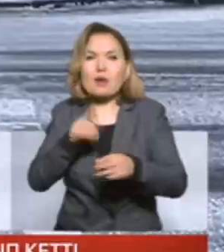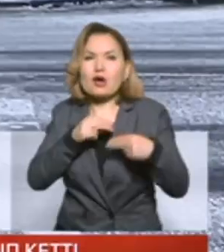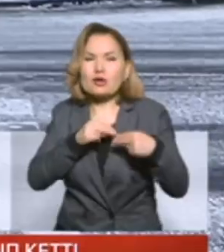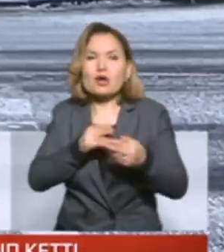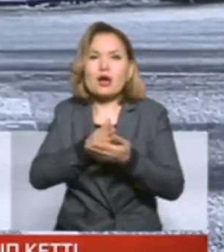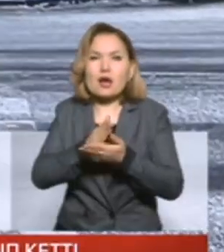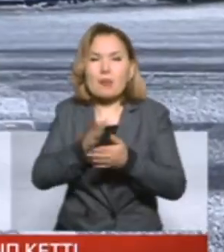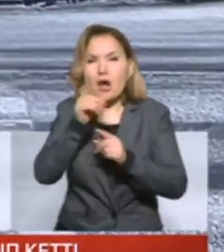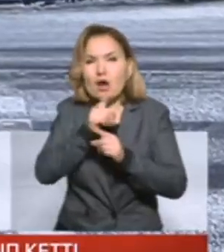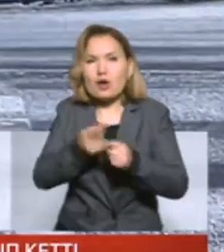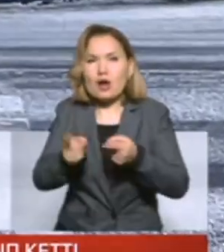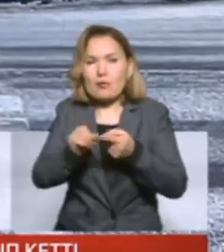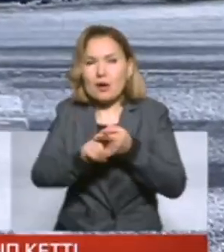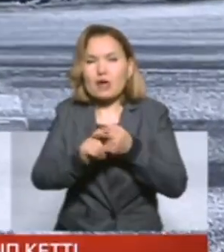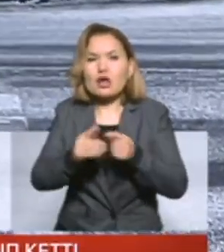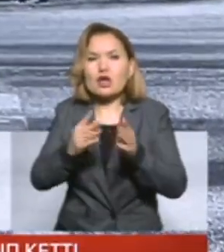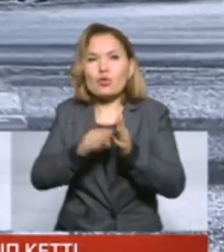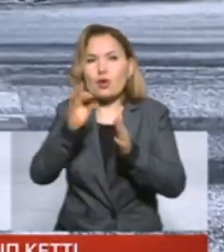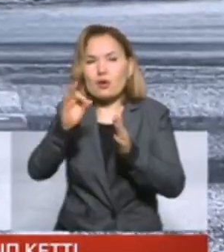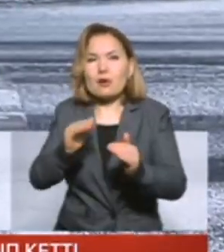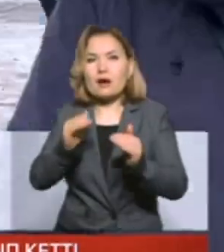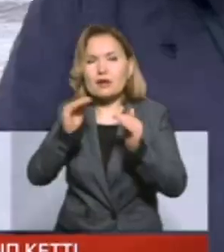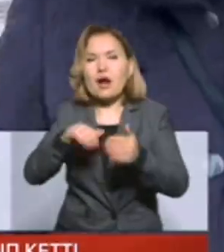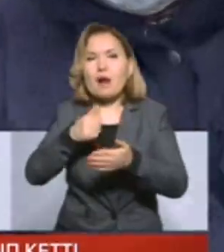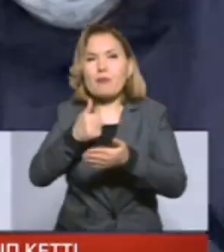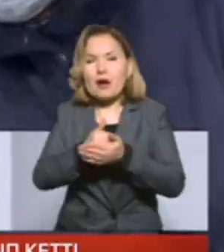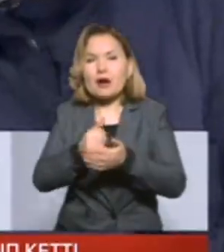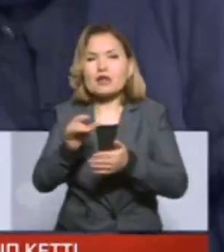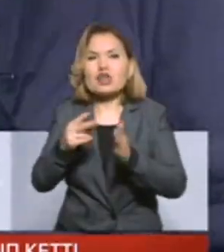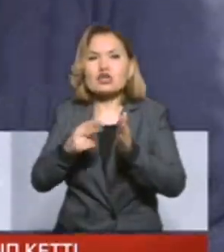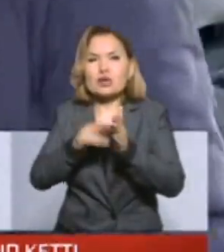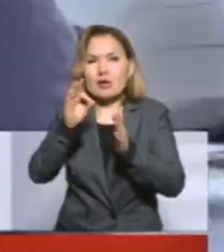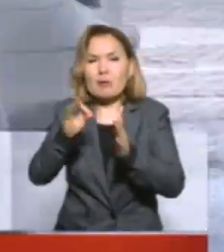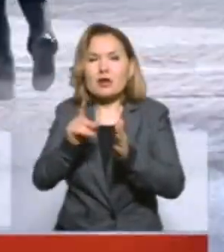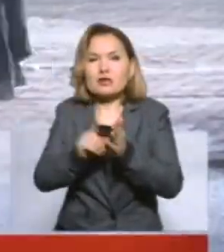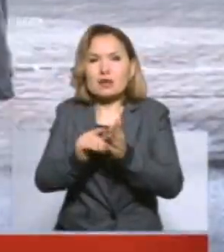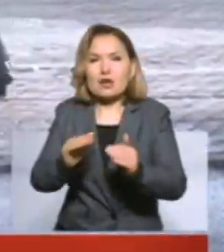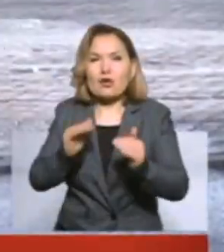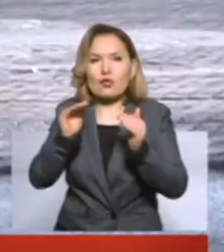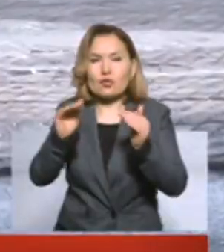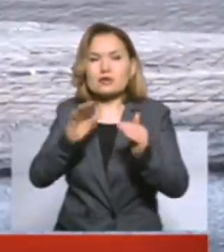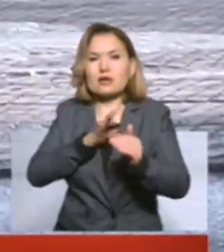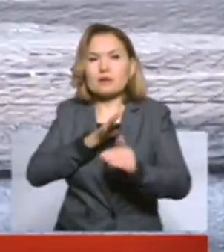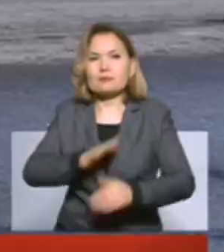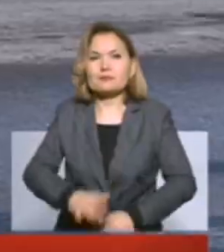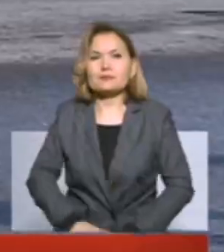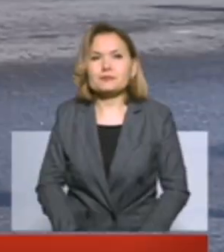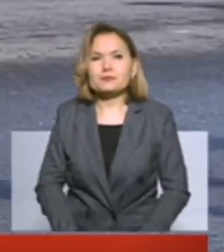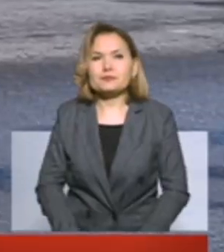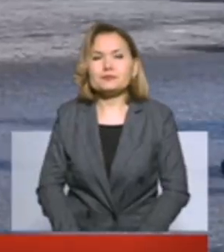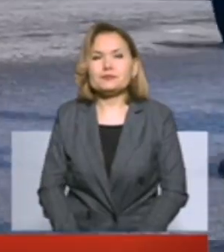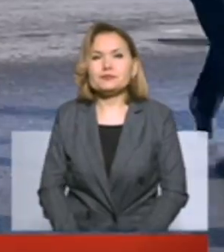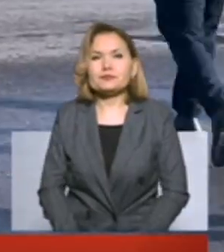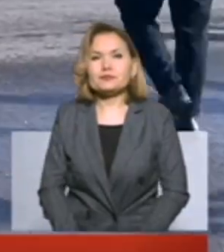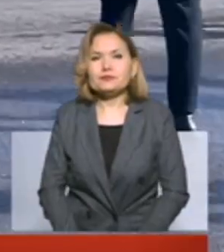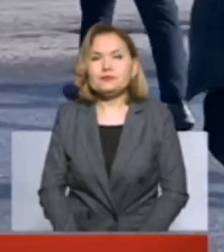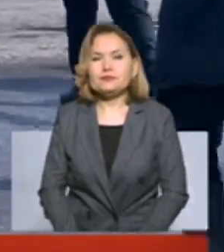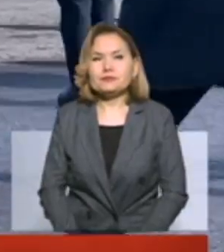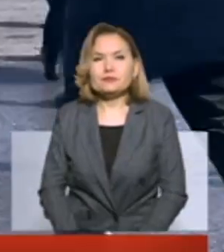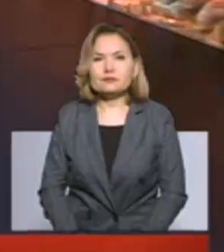сіңірген жылдарына қарай 9%-ға, ал базалық түрі 7%-ға өскен. Динара Жарқынбек, Қазақстан ұлттық арнасы,